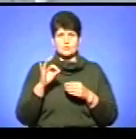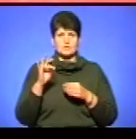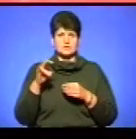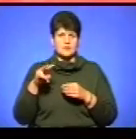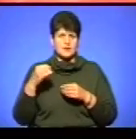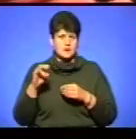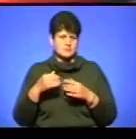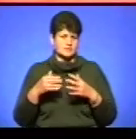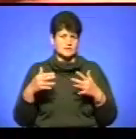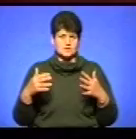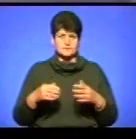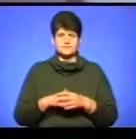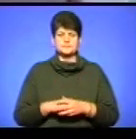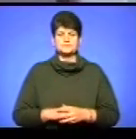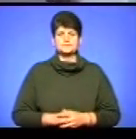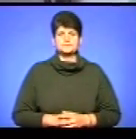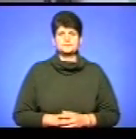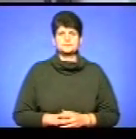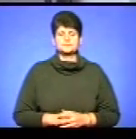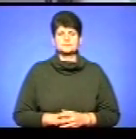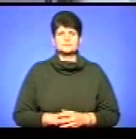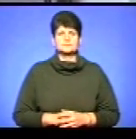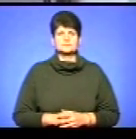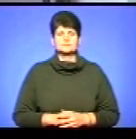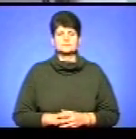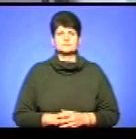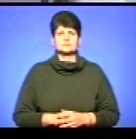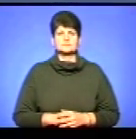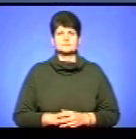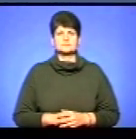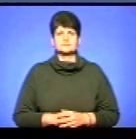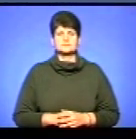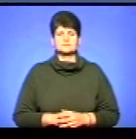далі. Марія Котенко, Юрій Багрій, новини.